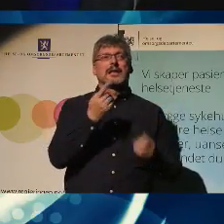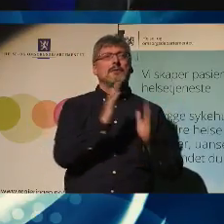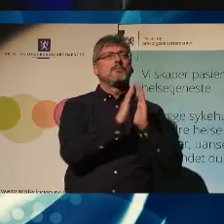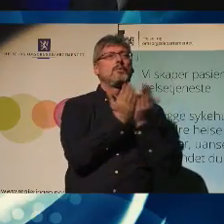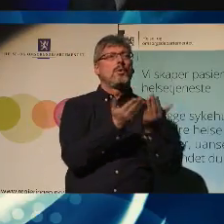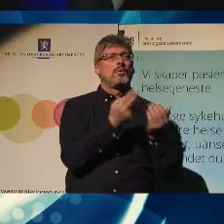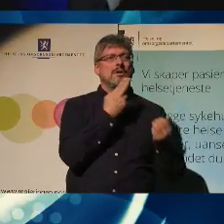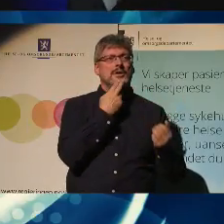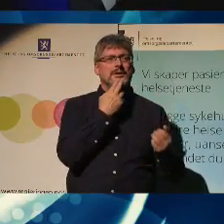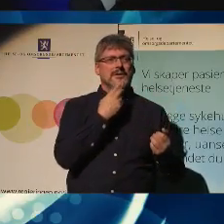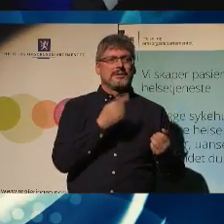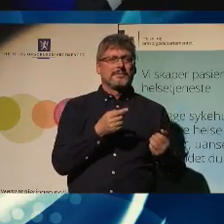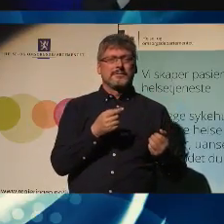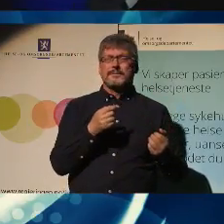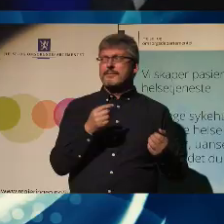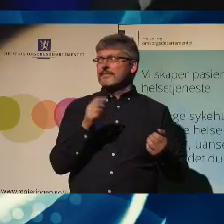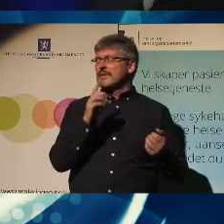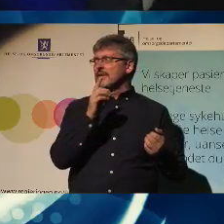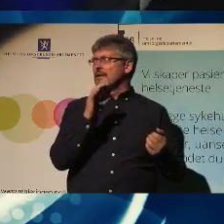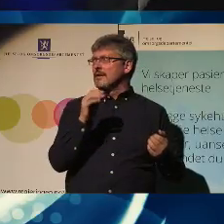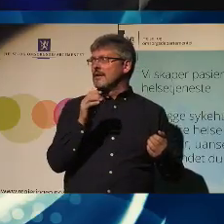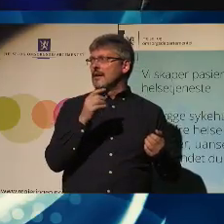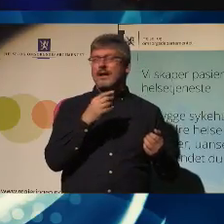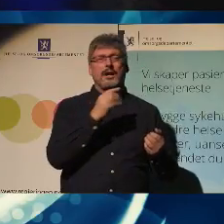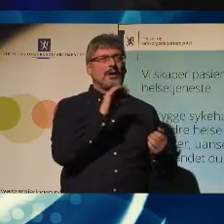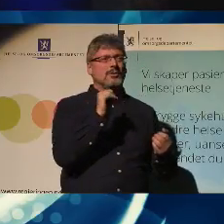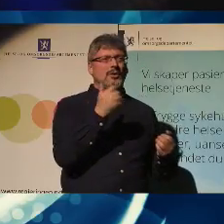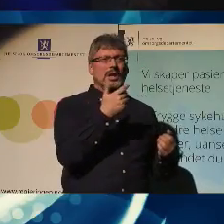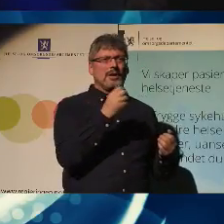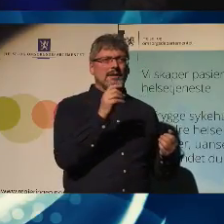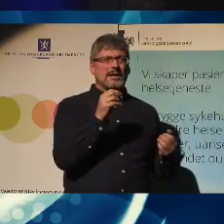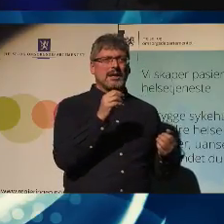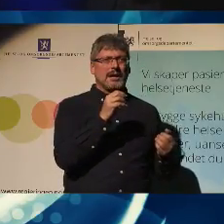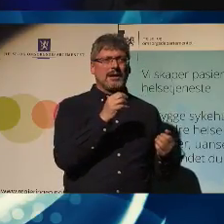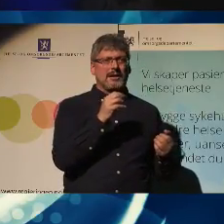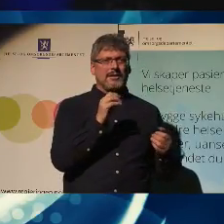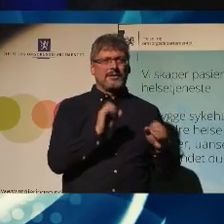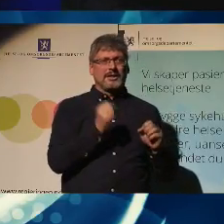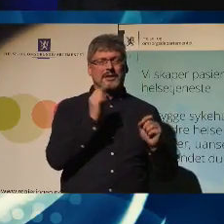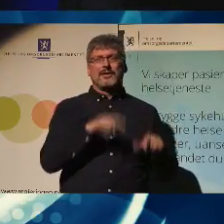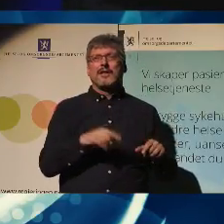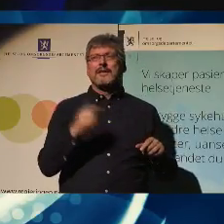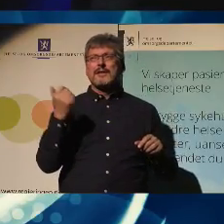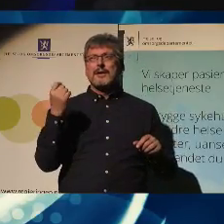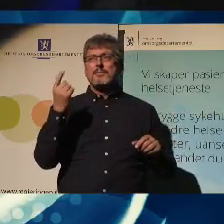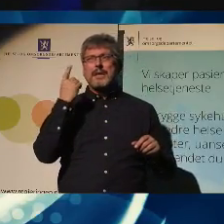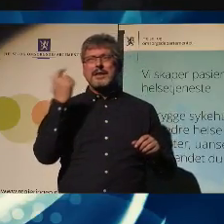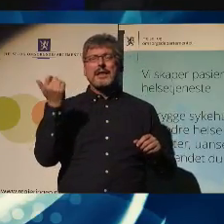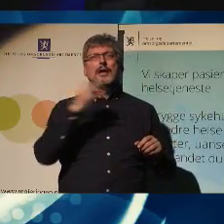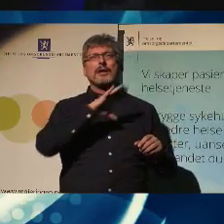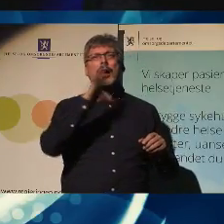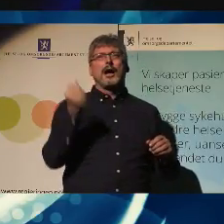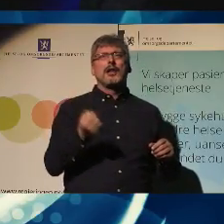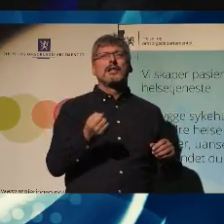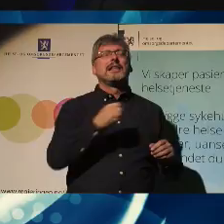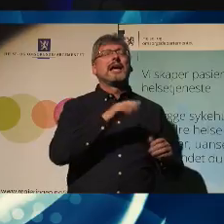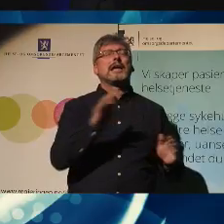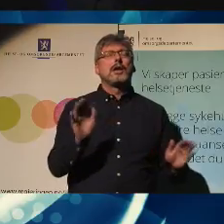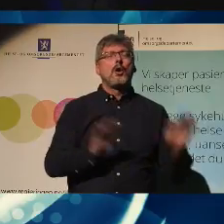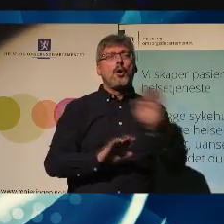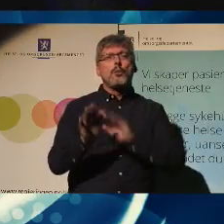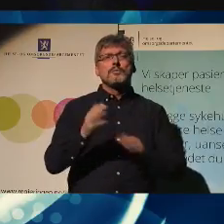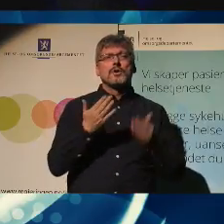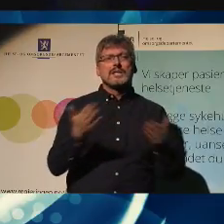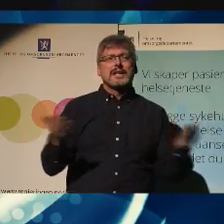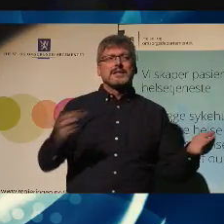som heter Being Mortal av Atul Gawande, som en annen bok som jeg mener at vi alle egentlig i omsorgstjenesten i Norge